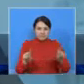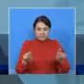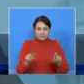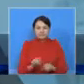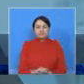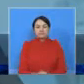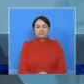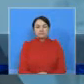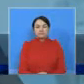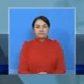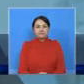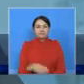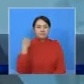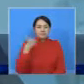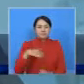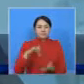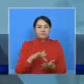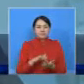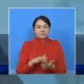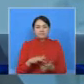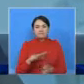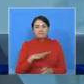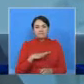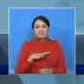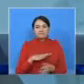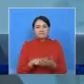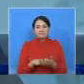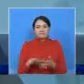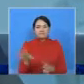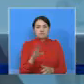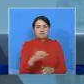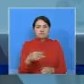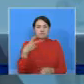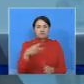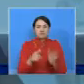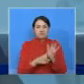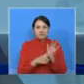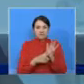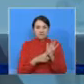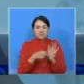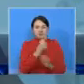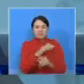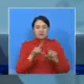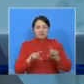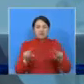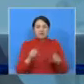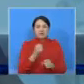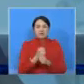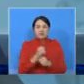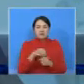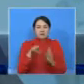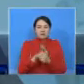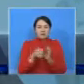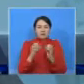жеке клиникалар. Ақтөбе қаласы туралы айтатын болсақ, барлығы бізде 27 медициналық ұйым қызмет жасайды, оның